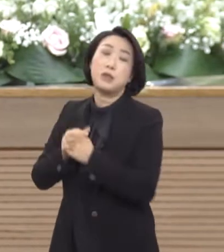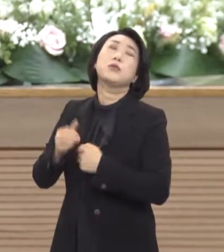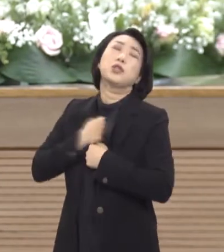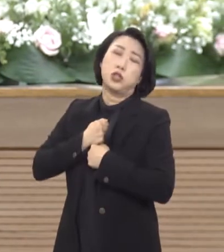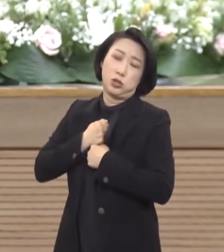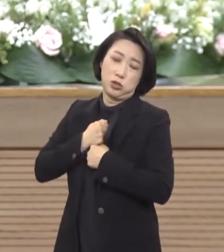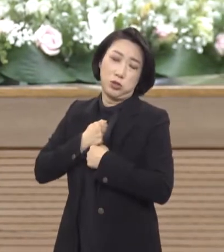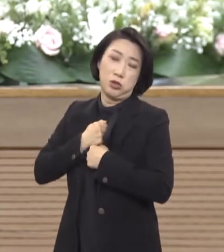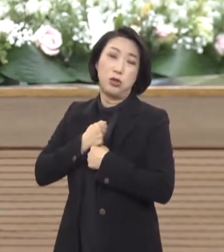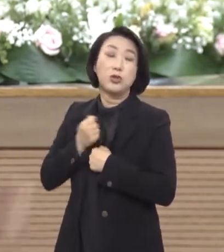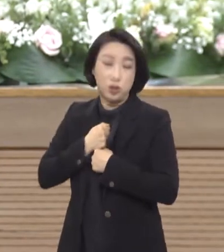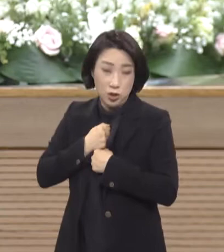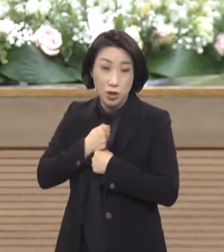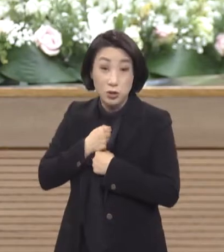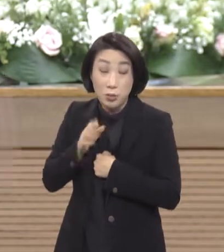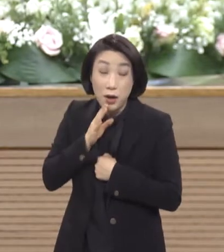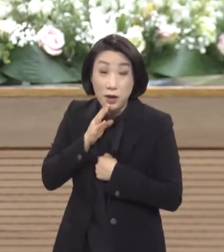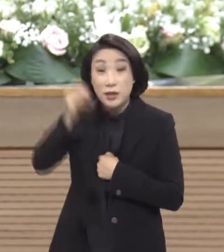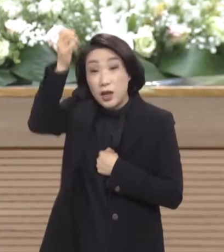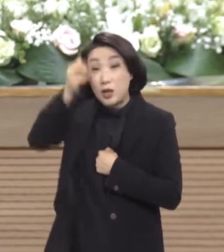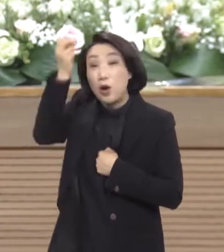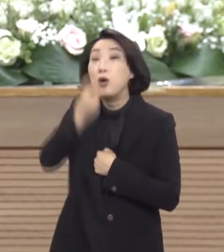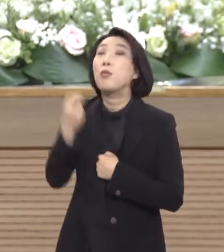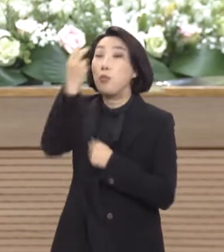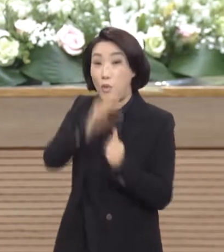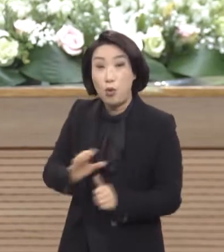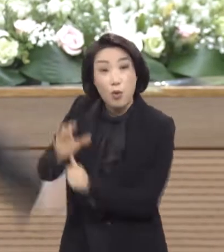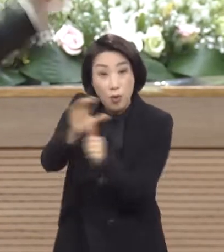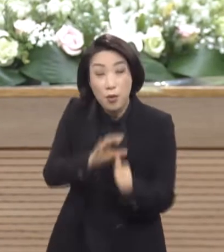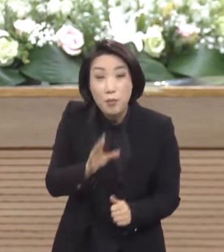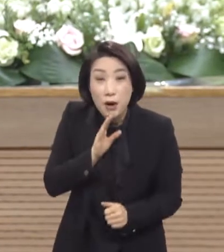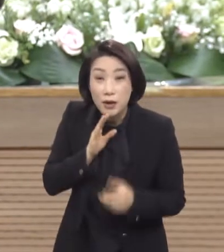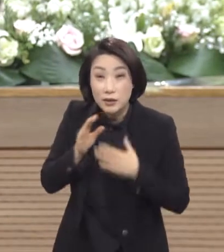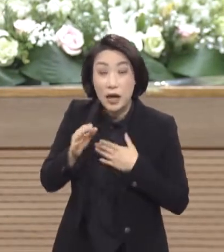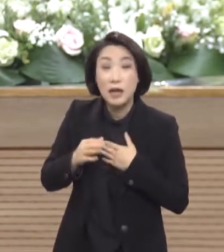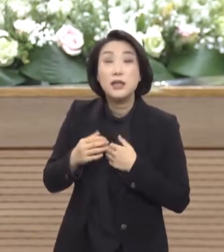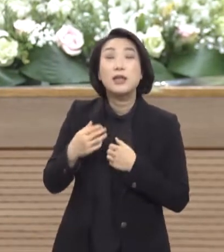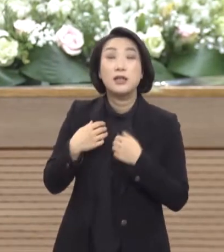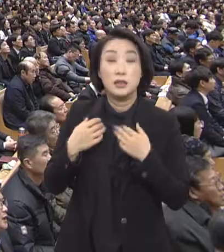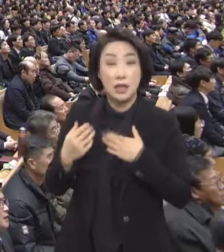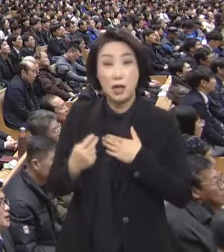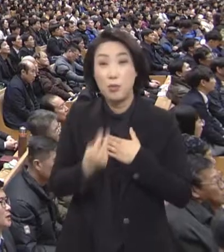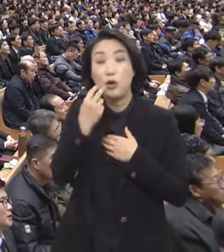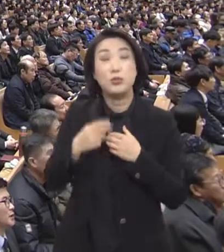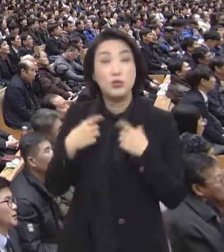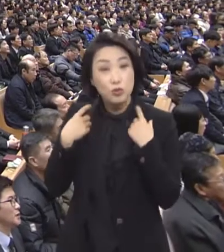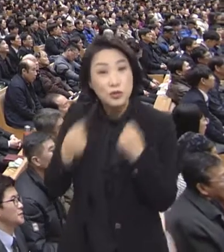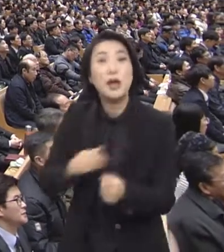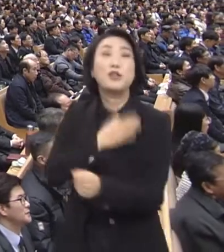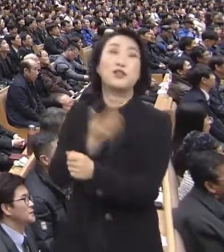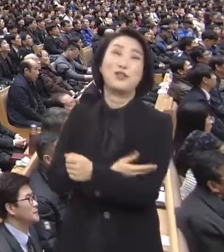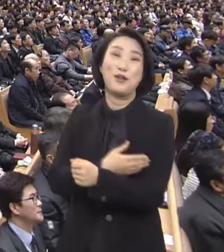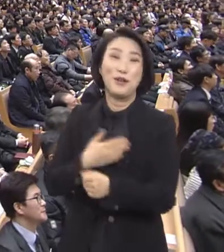된다. 그것이 내 영혼의 보존이요. 그것이 나를 지키는 능력이라 이 말입니다.